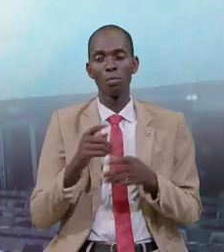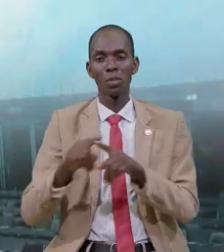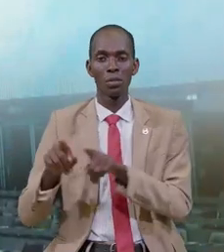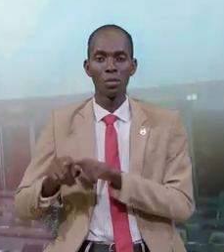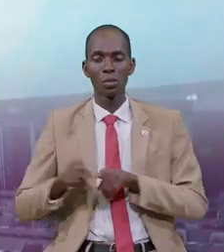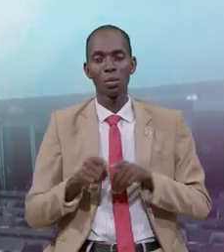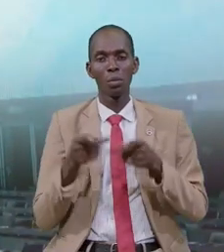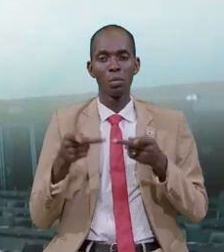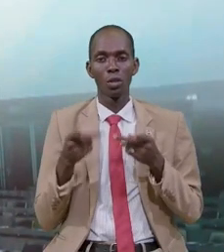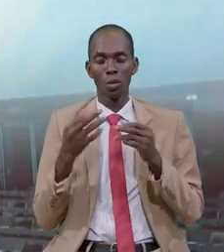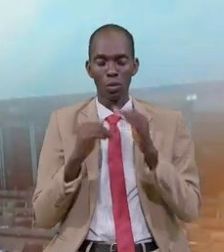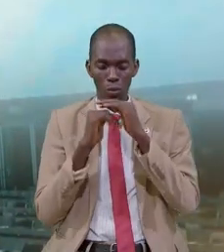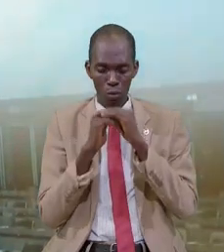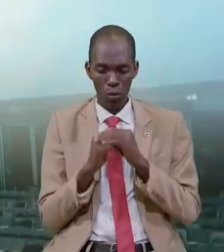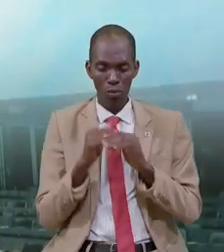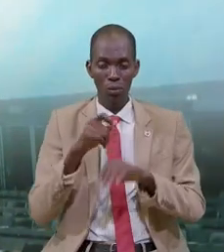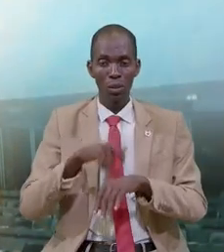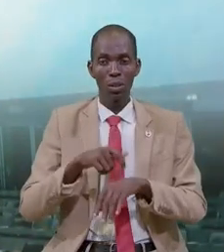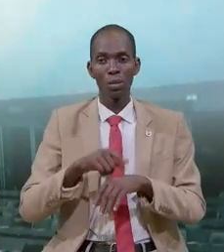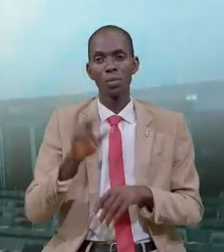dans tous nos pays.